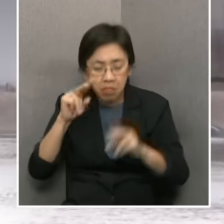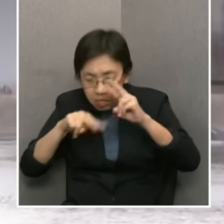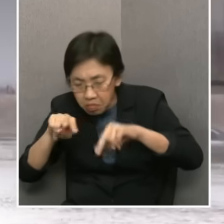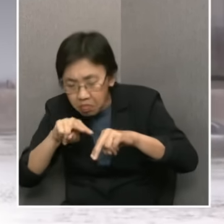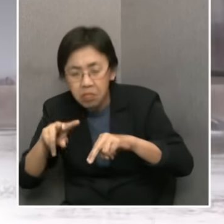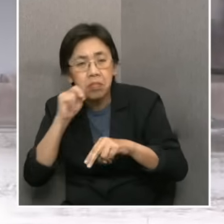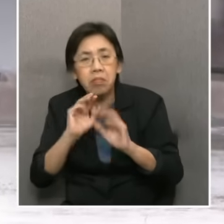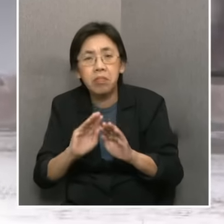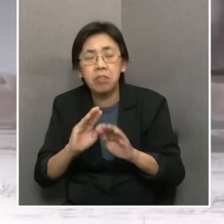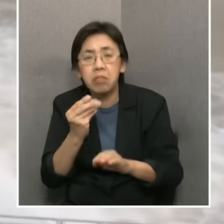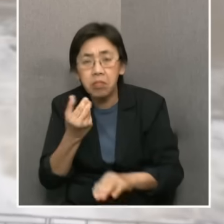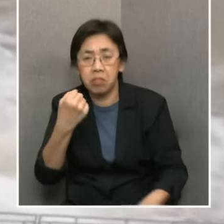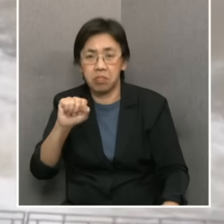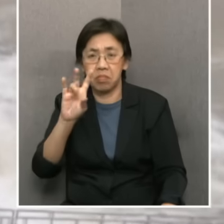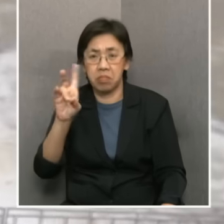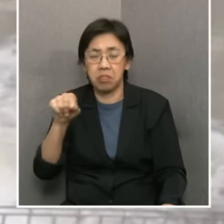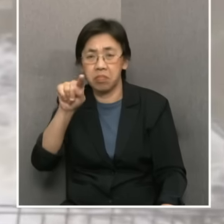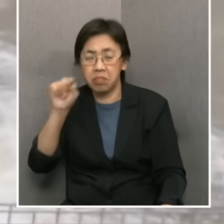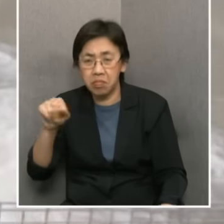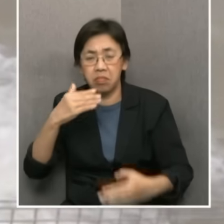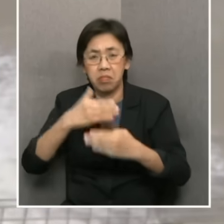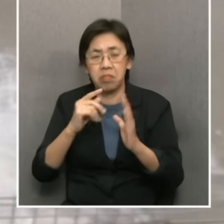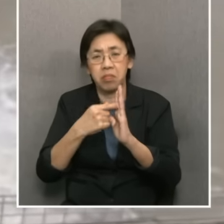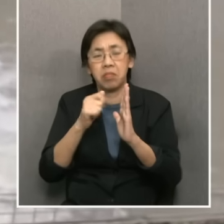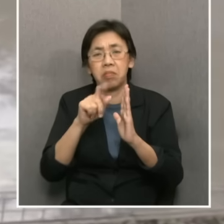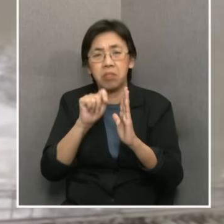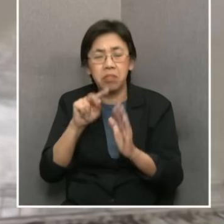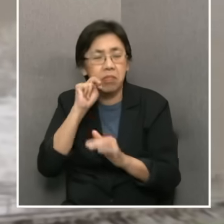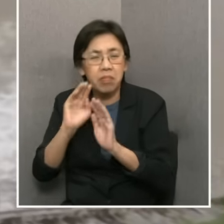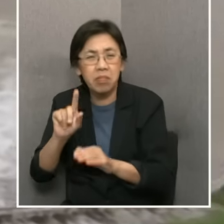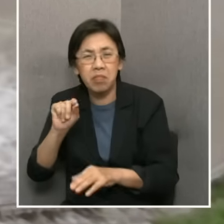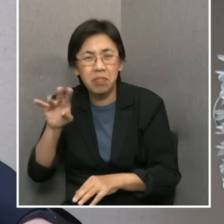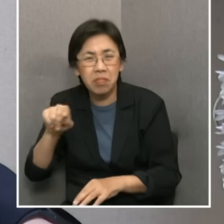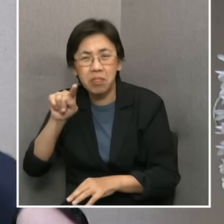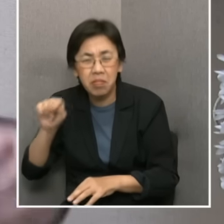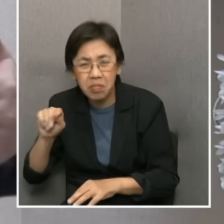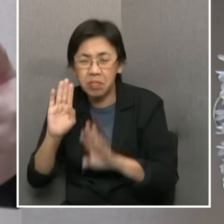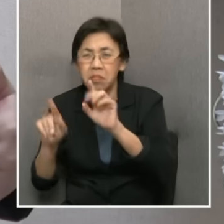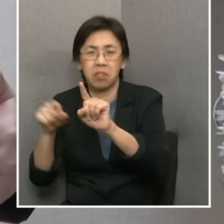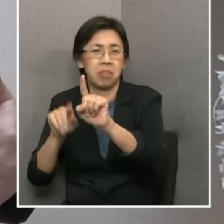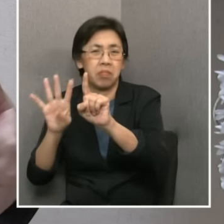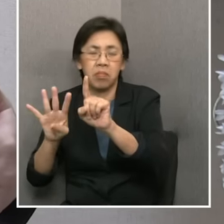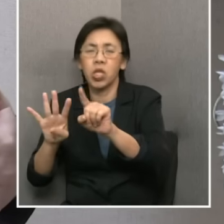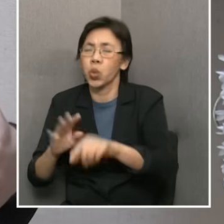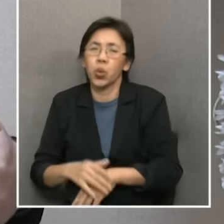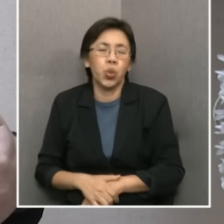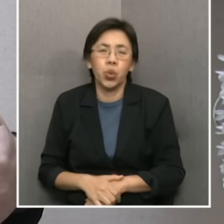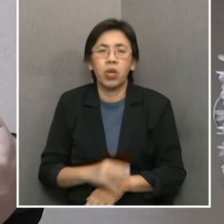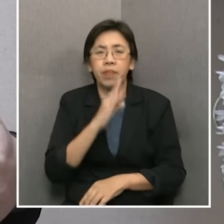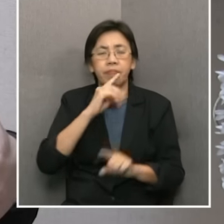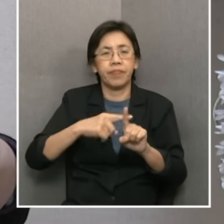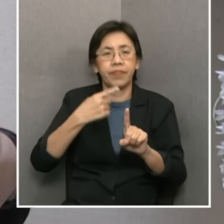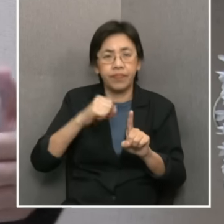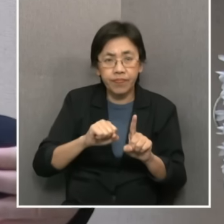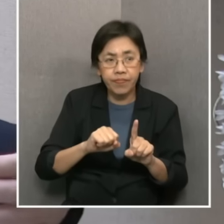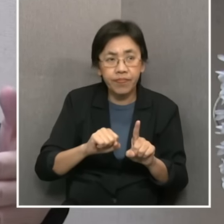ยู่ 17% ครับ เขื่อนสิริกิติ์เนี่ยมี 24% ก็คือมี1ใน4ของอ่างเพราะฉะนั้นเดี๋ยวพอเดือนตุลาคม